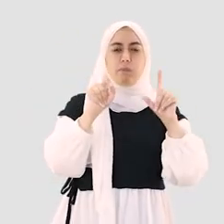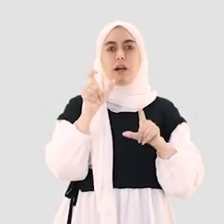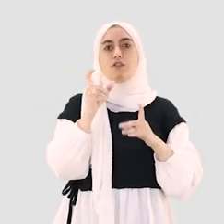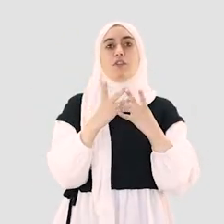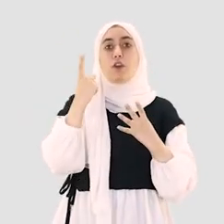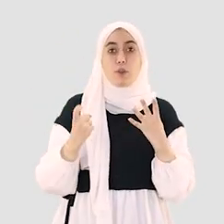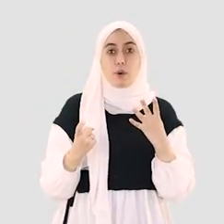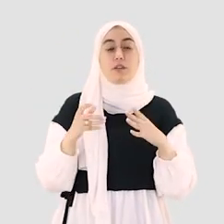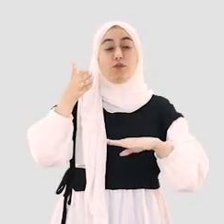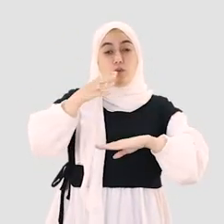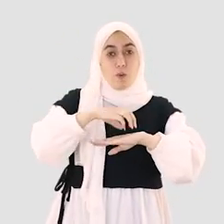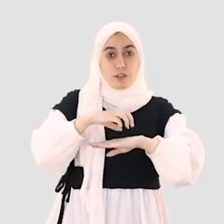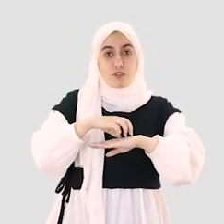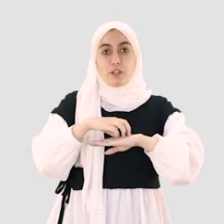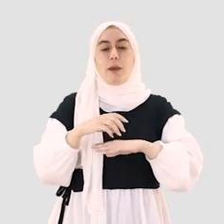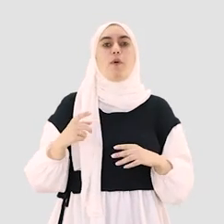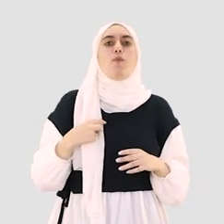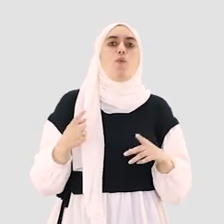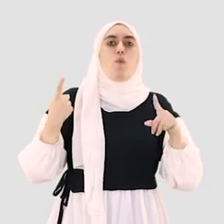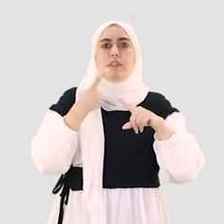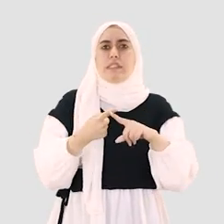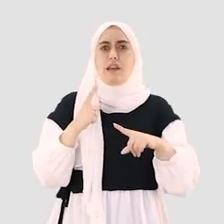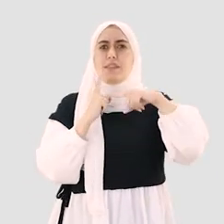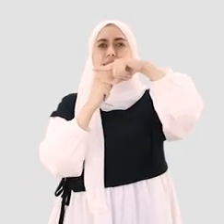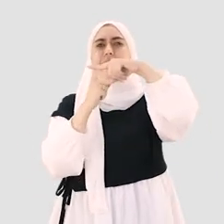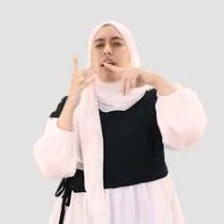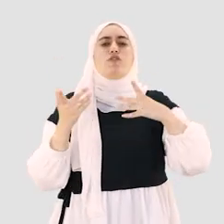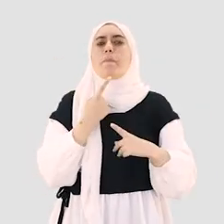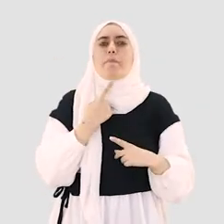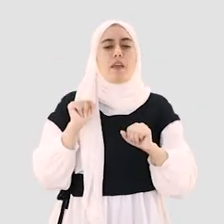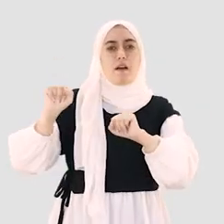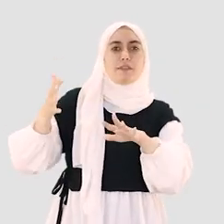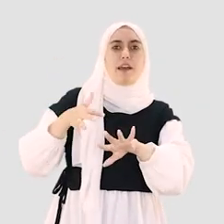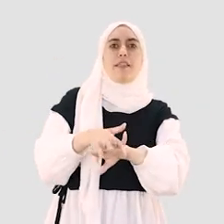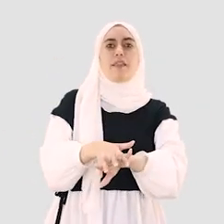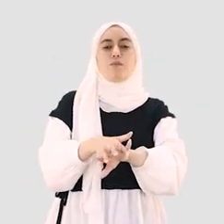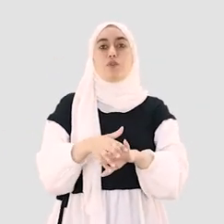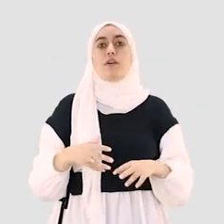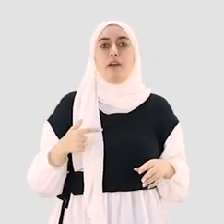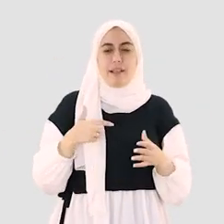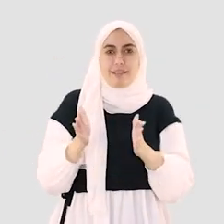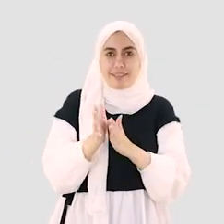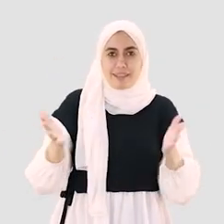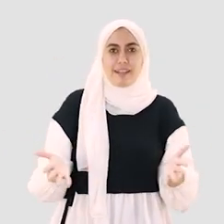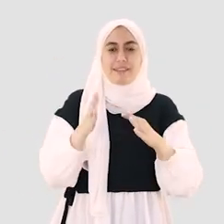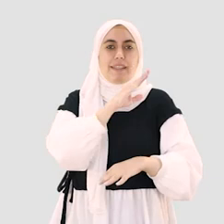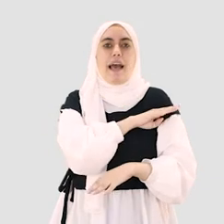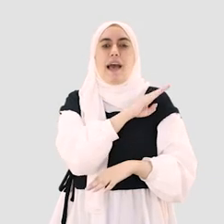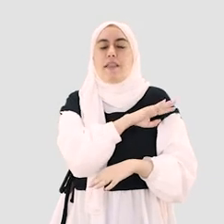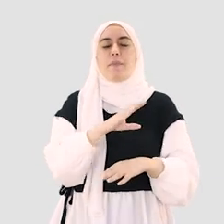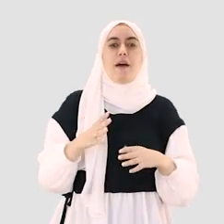تسهيل التعرف على الاشخاص ذوي الاعاقه في الجامعه وتحديد احتياجاتهم اللازمه للدمج